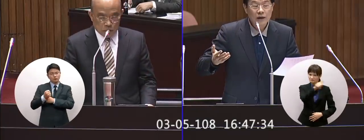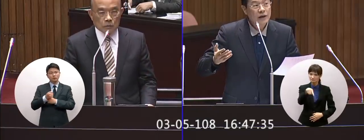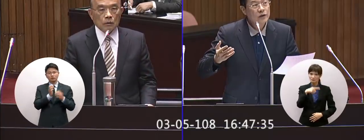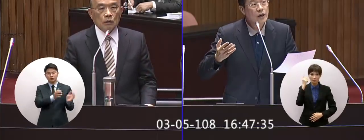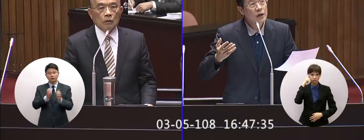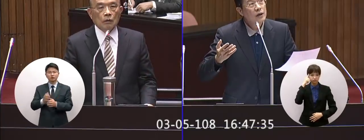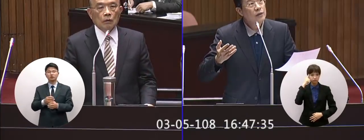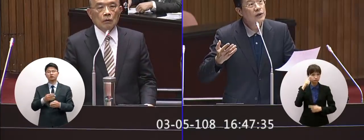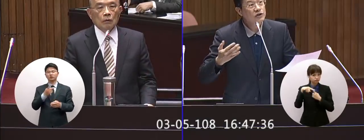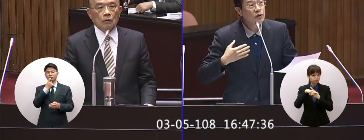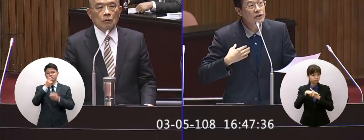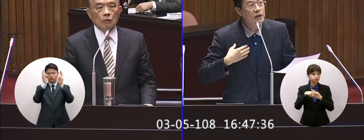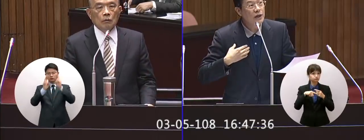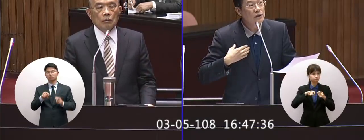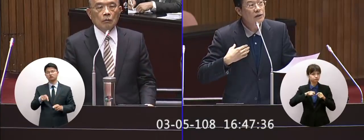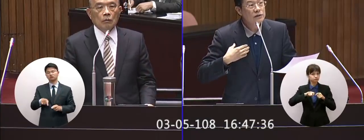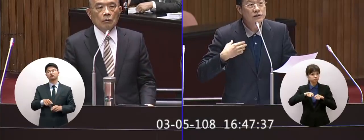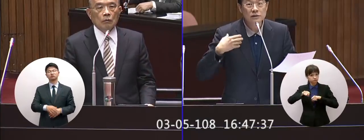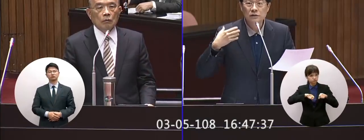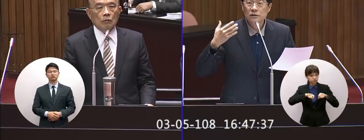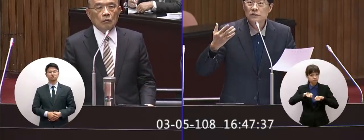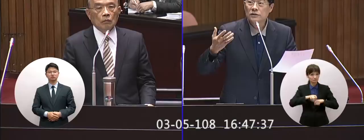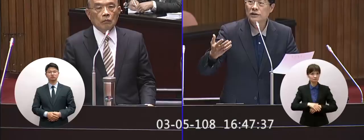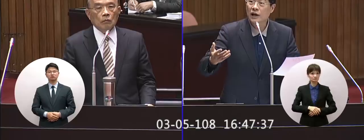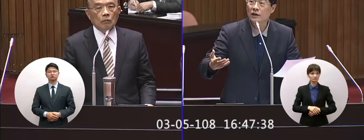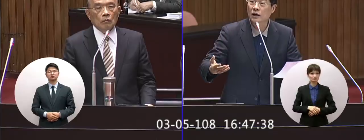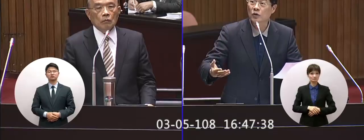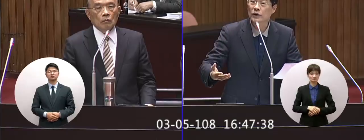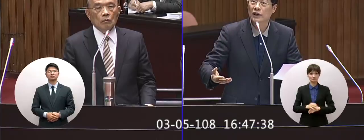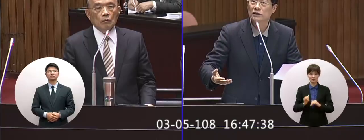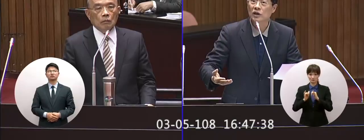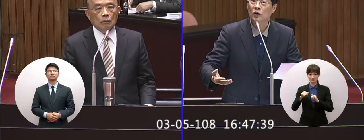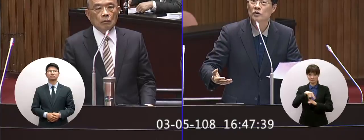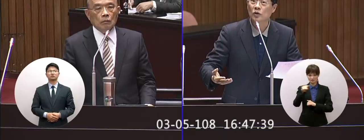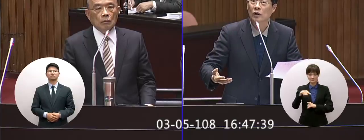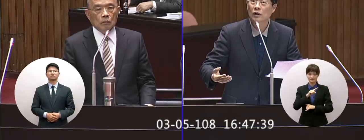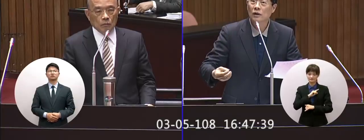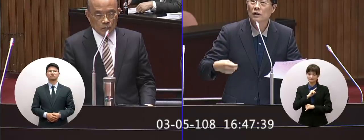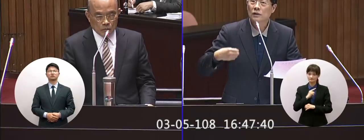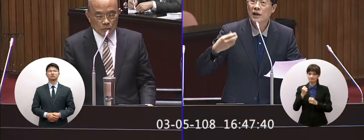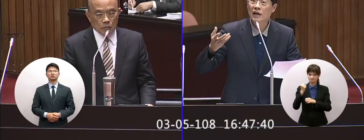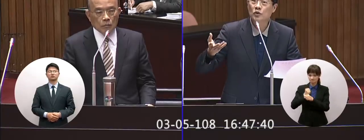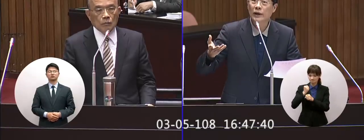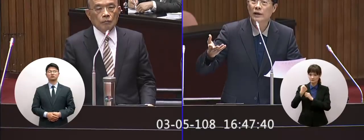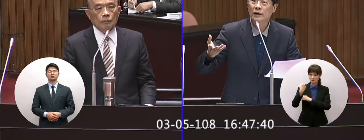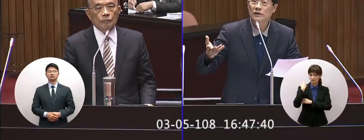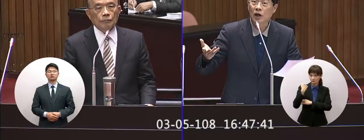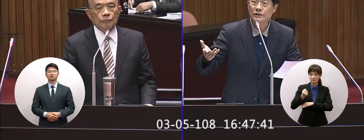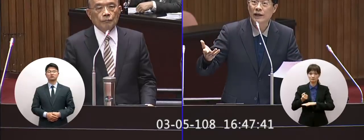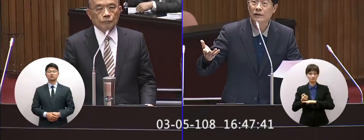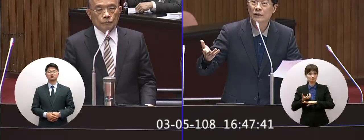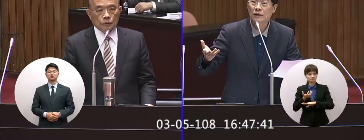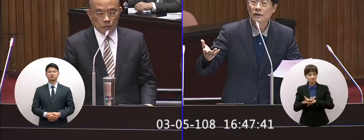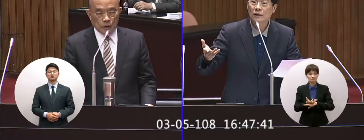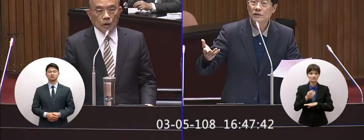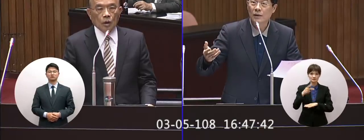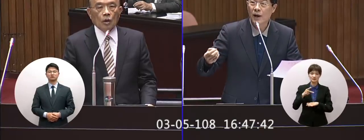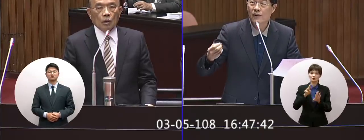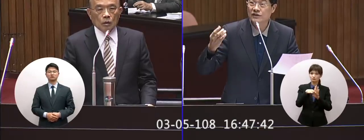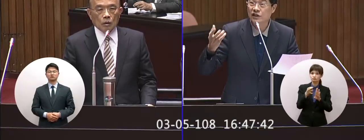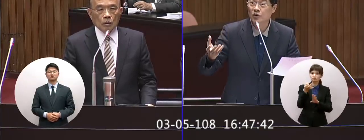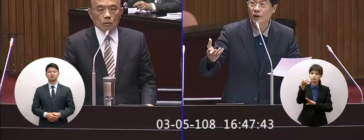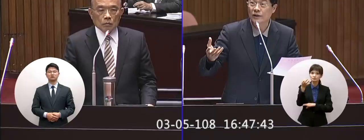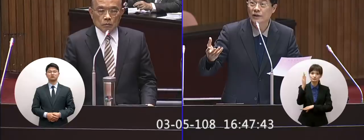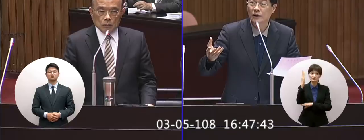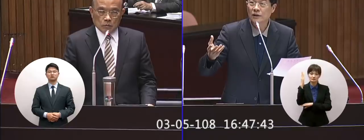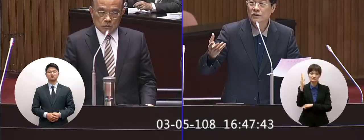法，因为民众的责任是尽量的努力认真工作，纳税缴钱，想